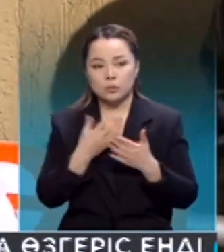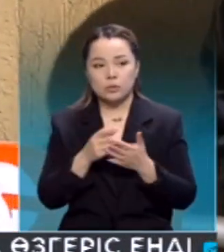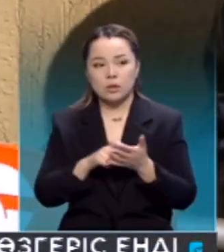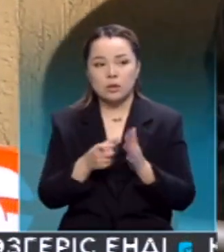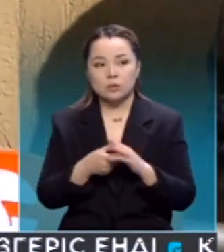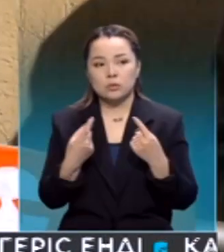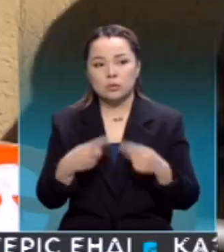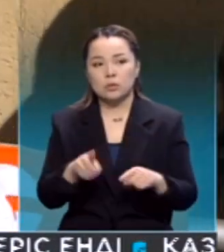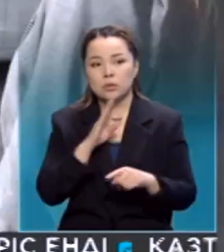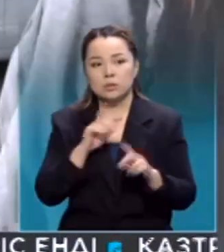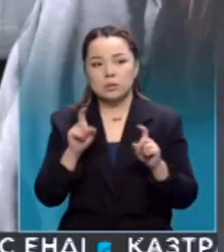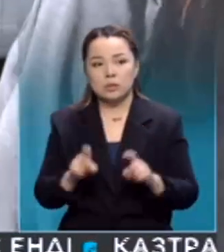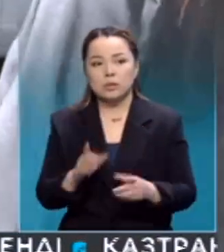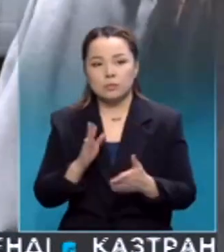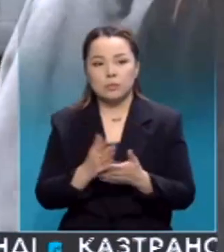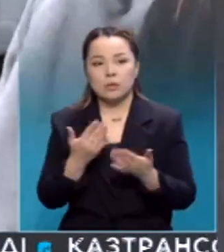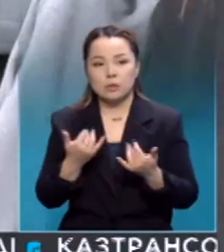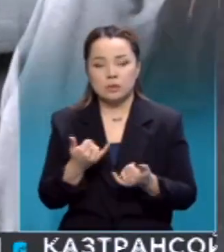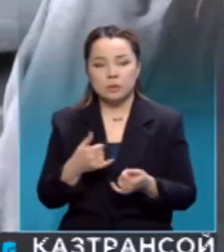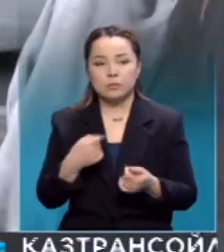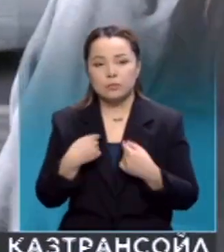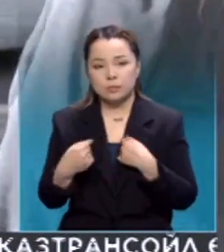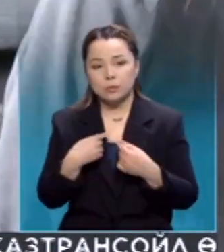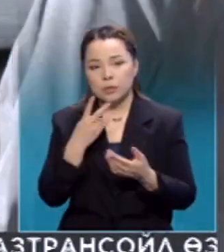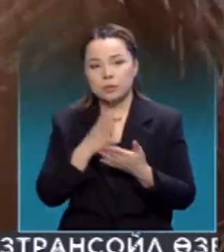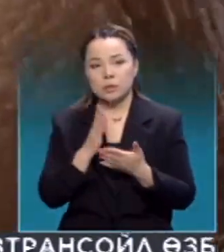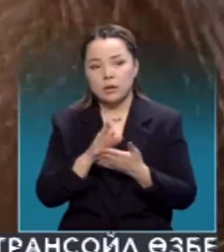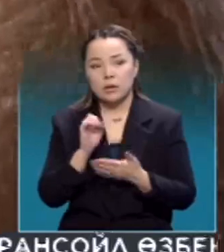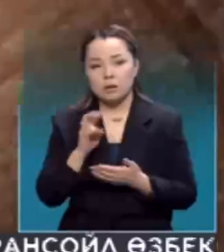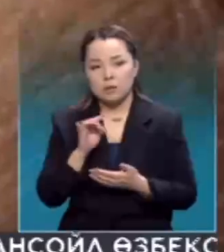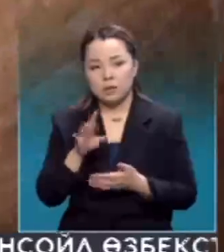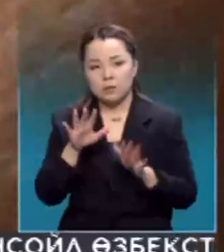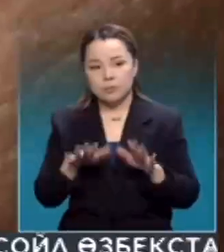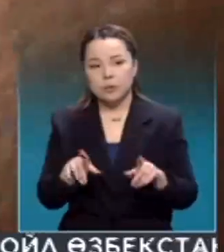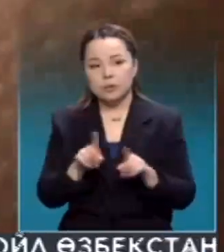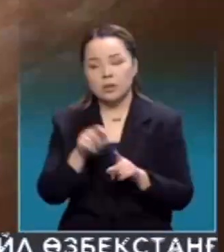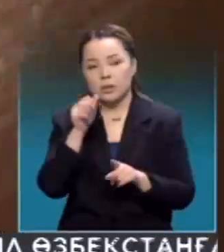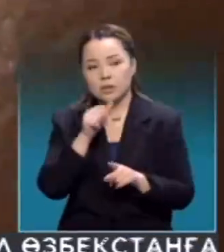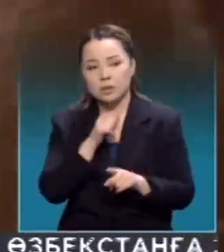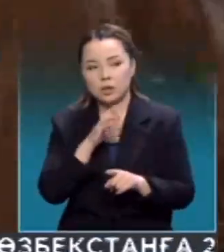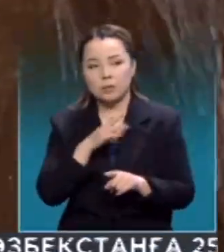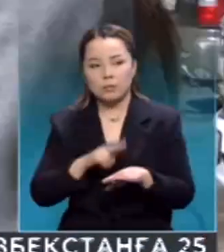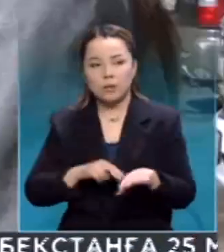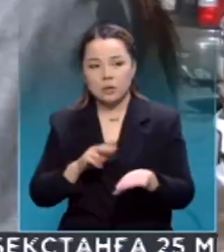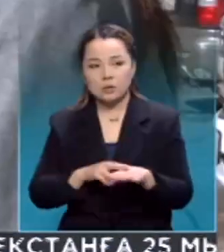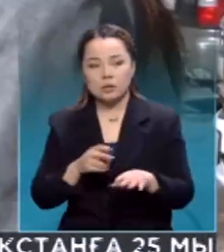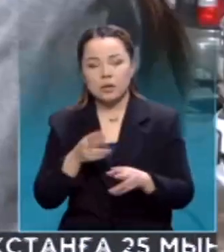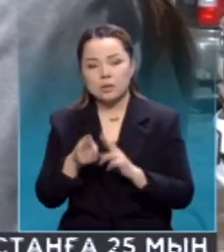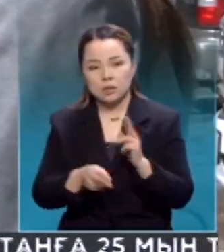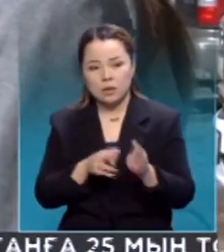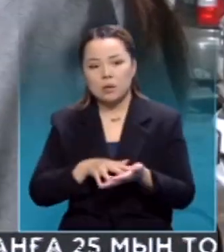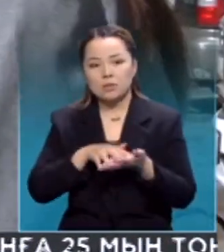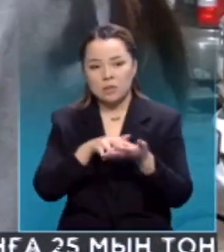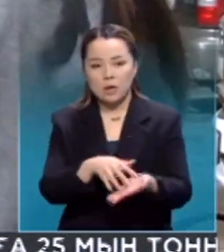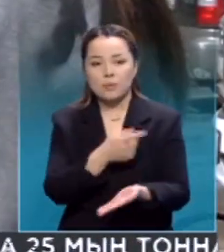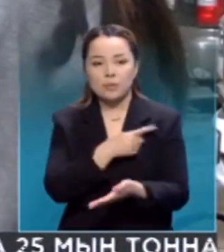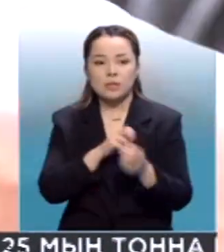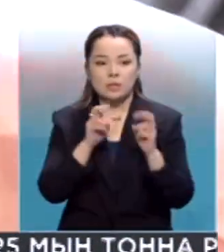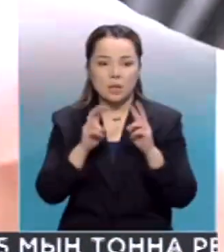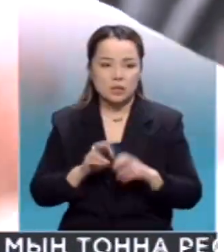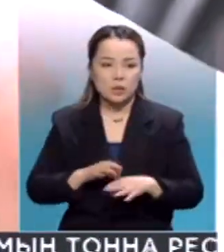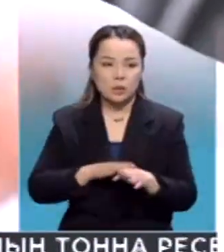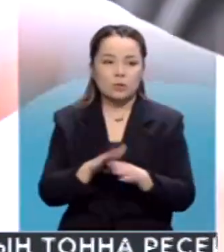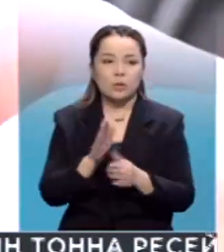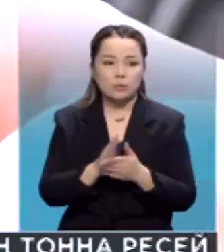басқа қыз. Шарасыз күйде қалған Майра қаңтар айында Бостандық ауданына қарасты полиция бөліміне арыз жазып, медициналық сараптамадан да